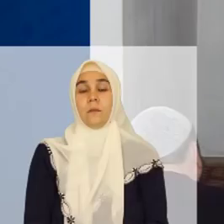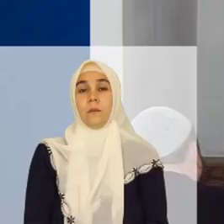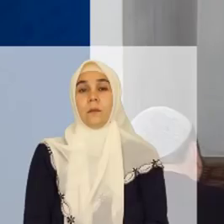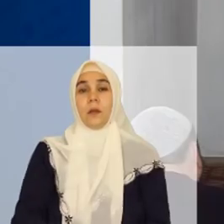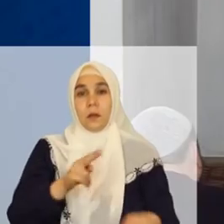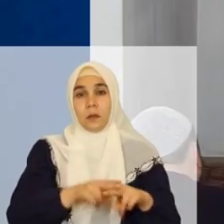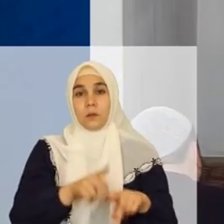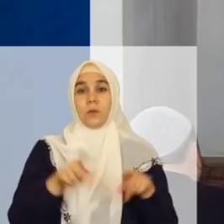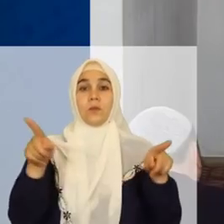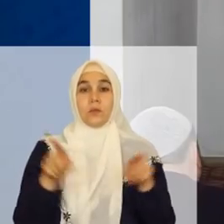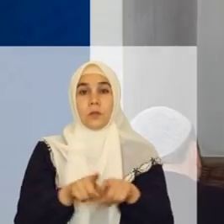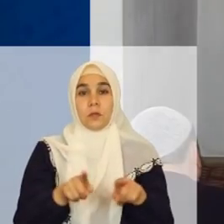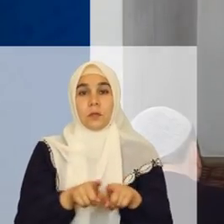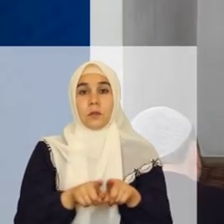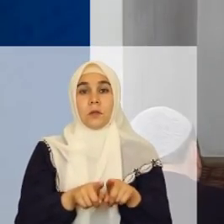Ana shunga o'xshash